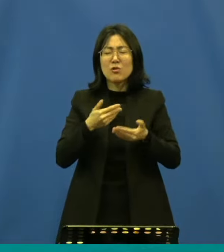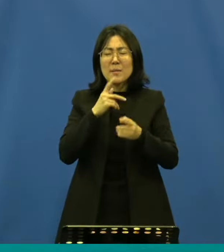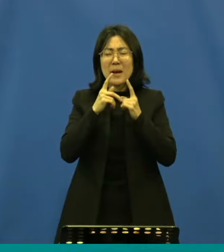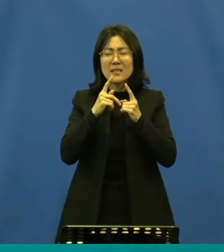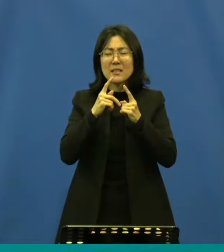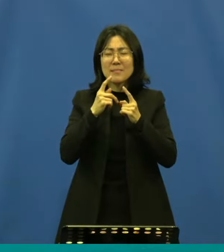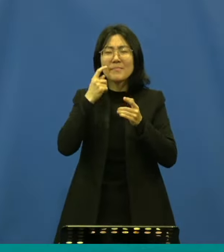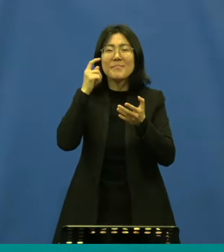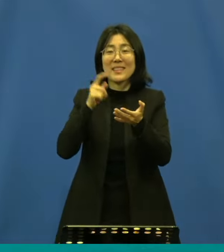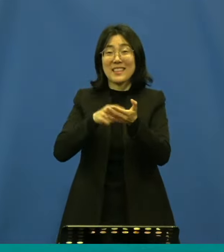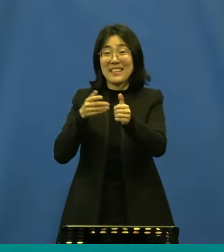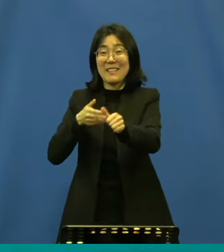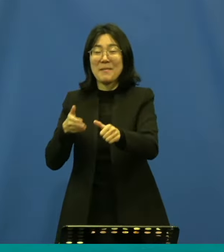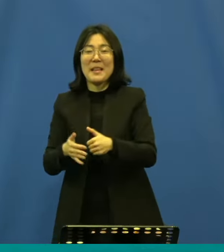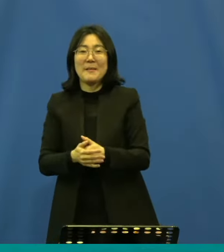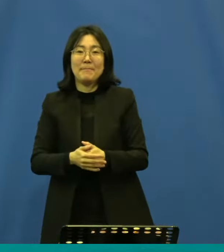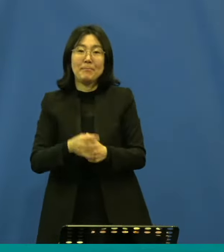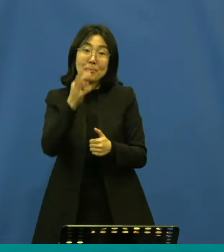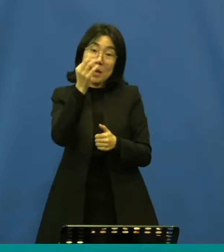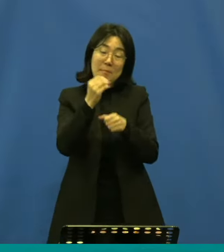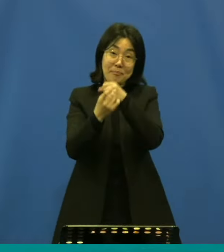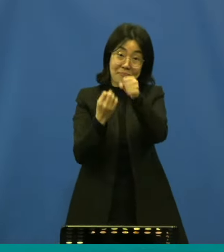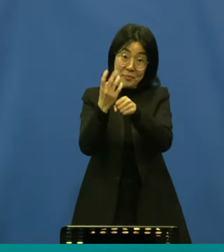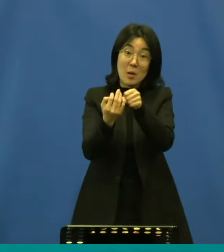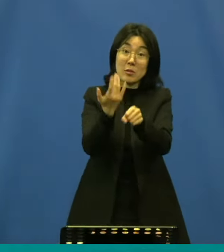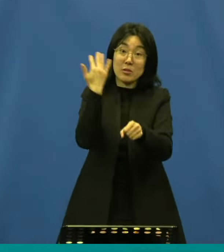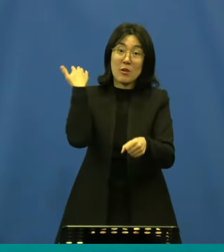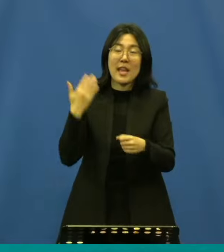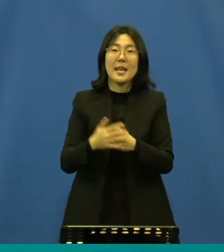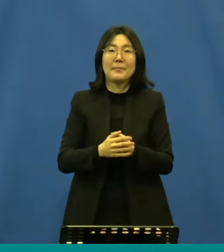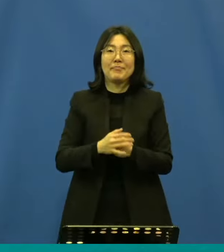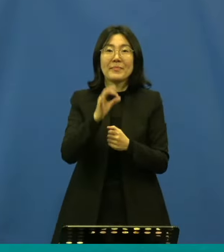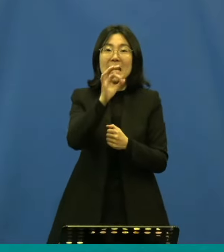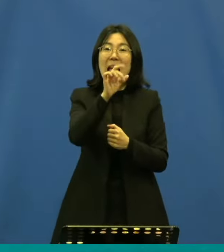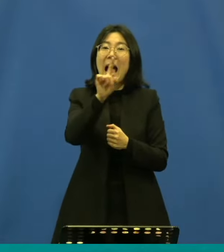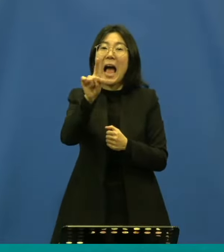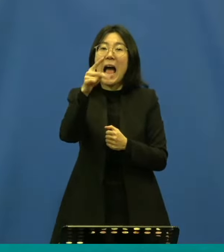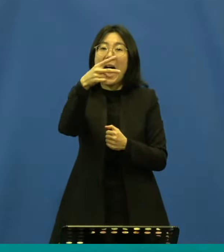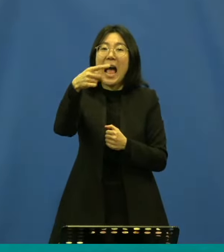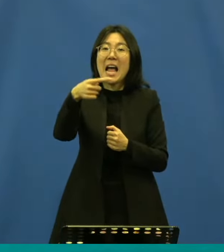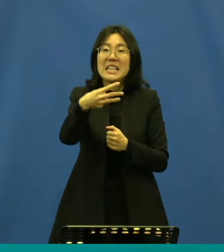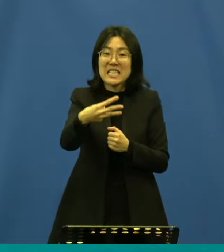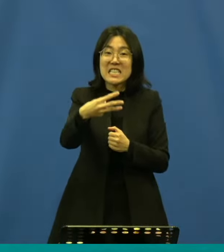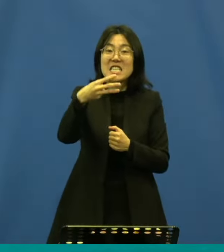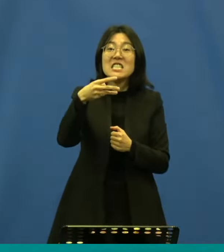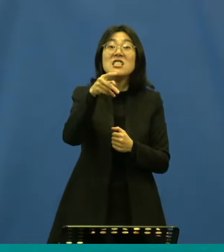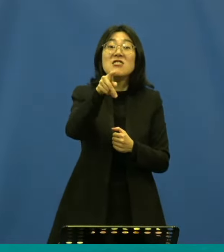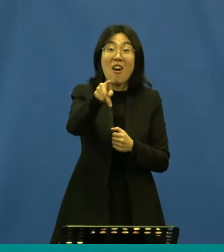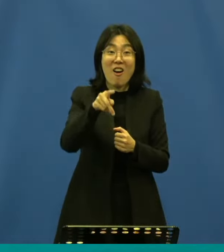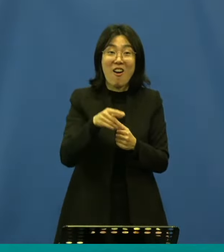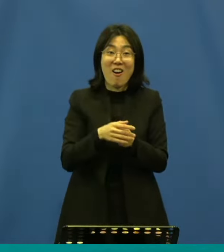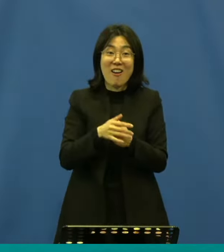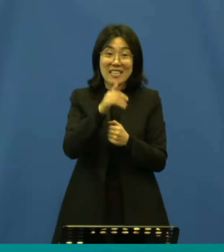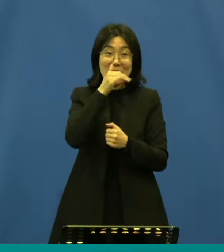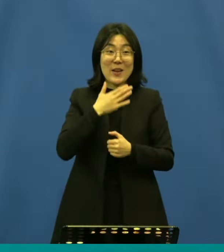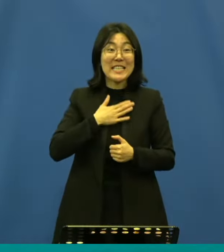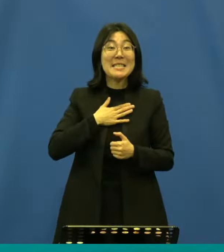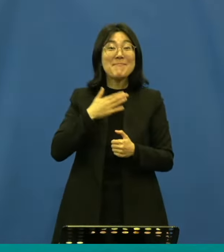몇 년 전에 이 심리학에 있어서 아들러라는 사람이 이제 부상이 됐습니다.